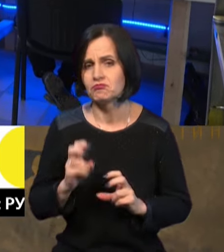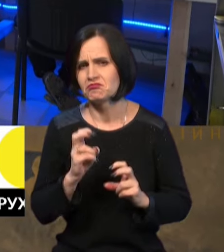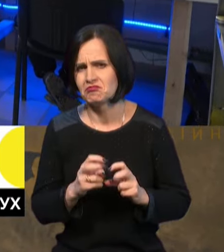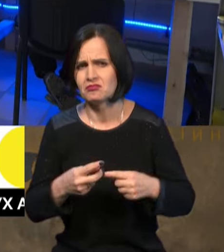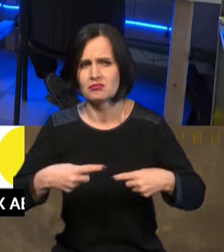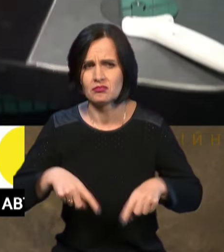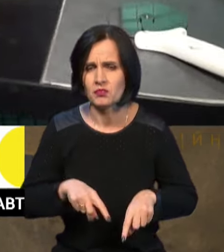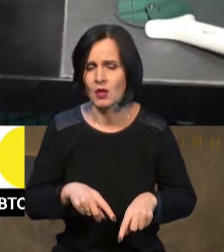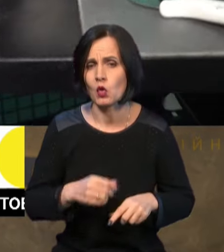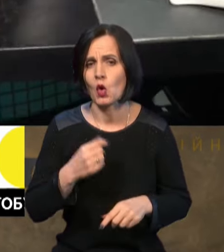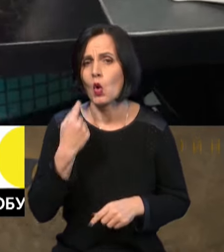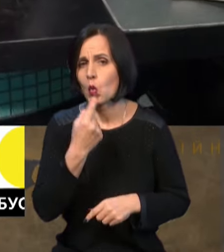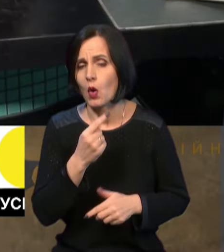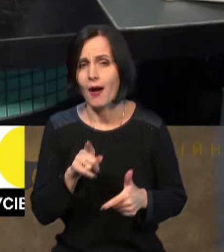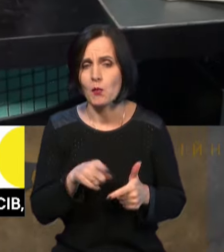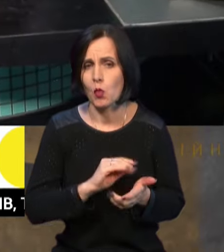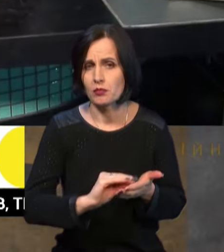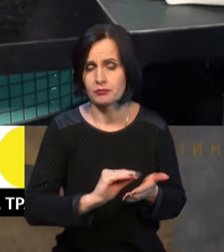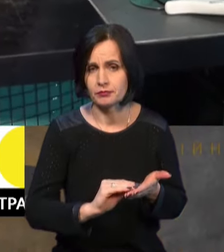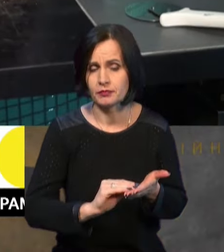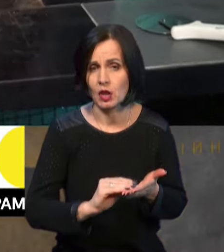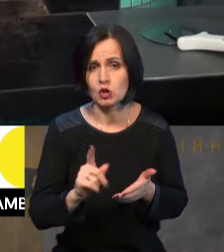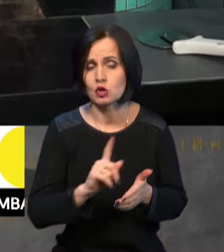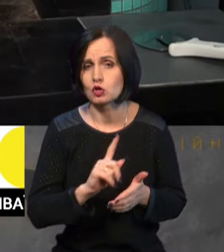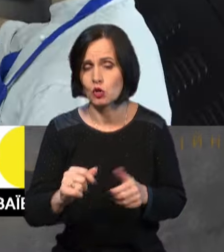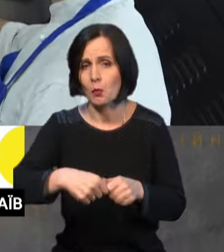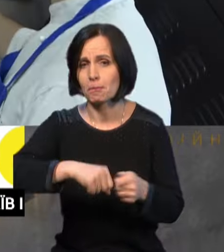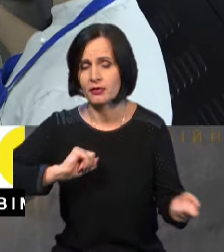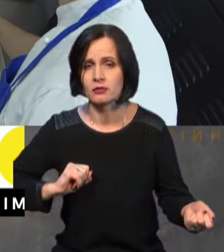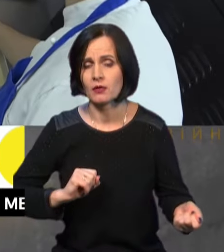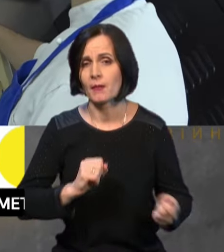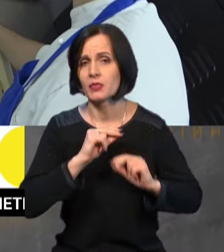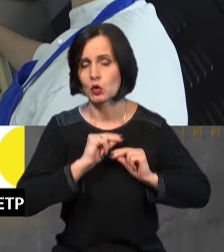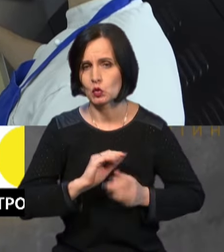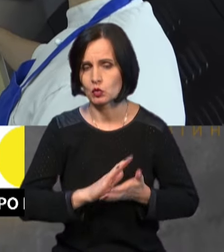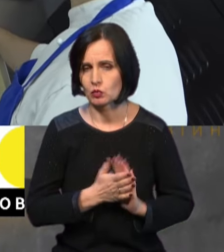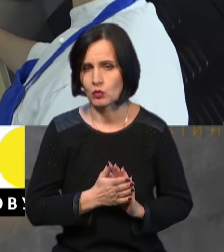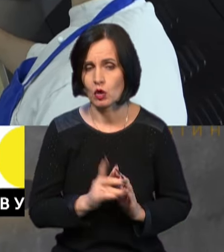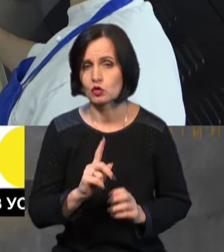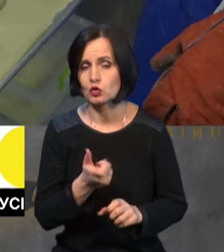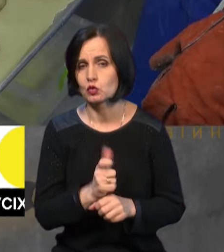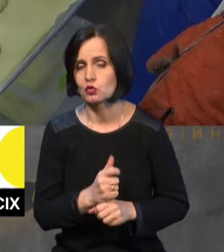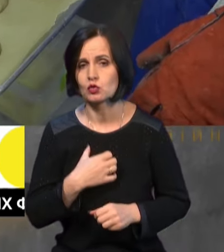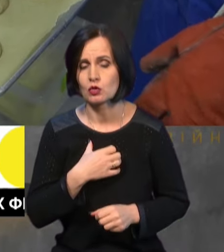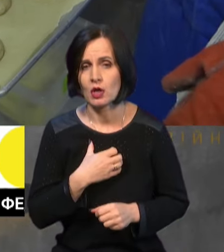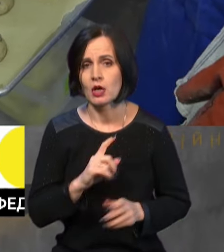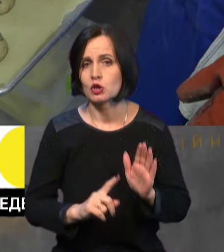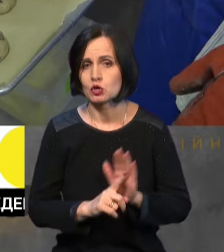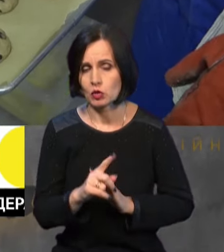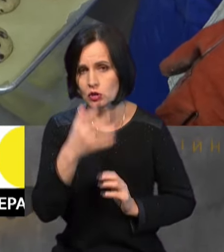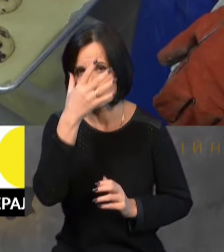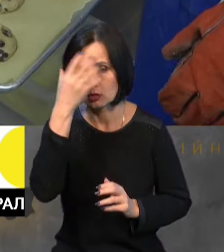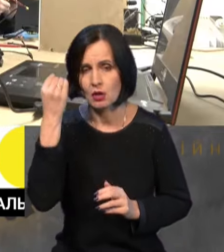в письмовому порядку для того, щоб розірвати трудовий договір. І що ще дуже важливо, я на початку за це не